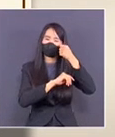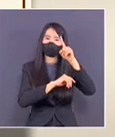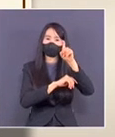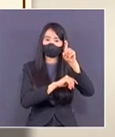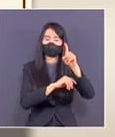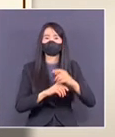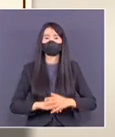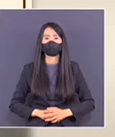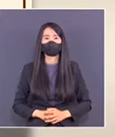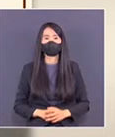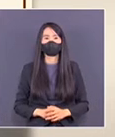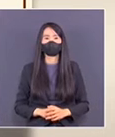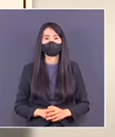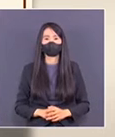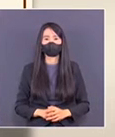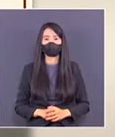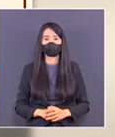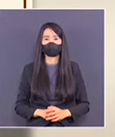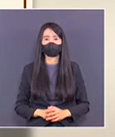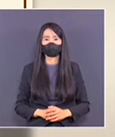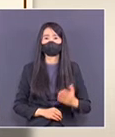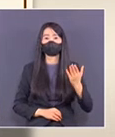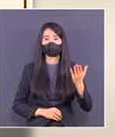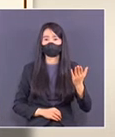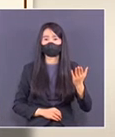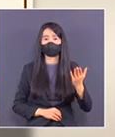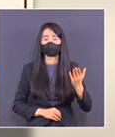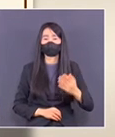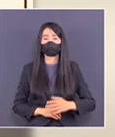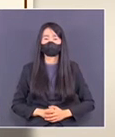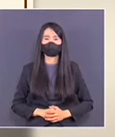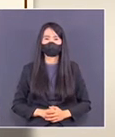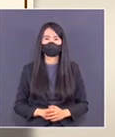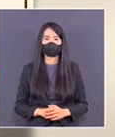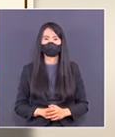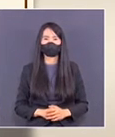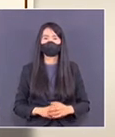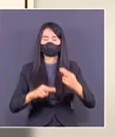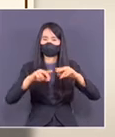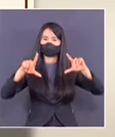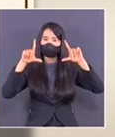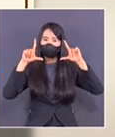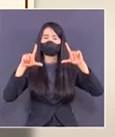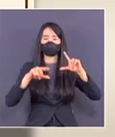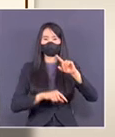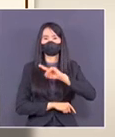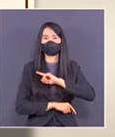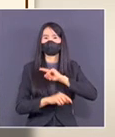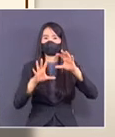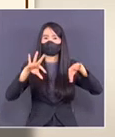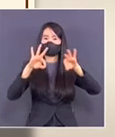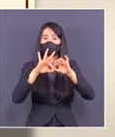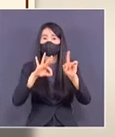ค่ะสำหรับวิทยาสุภพรโอภาสหรือเสียแหบนั้นถือได้ว่าเป็นบุคคลที่มีบทบาทคนหนึ่งใน